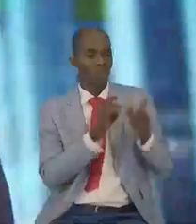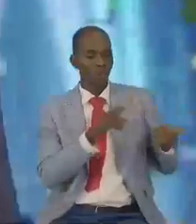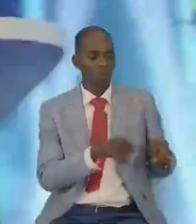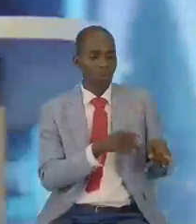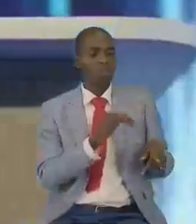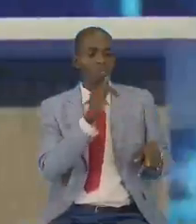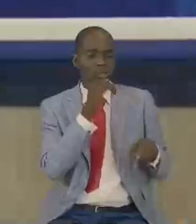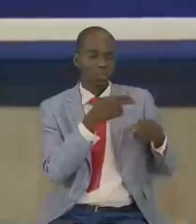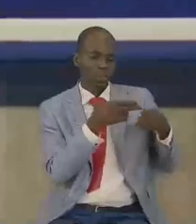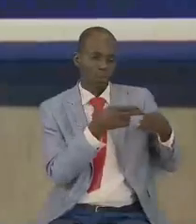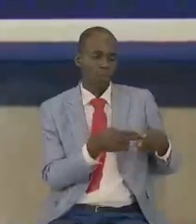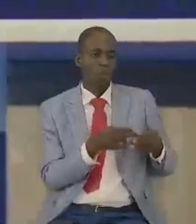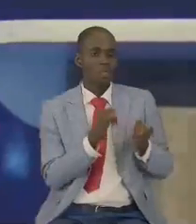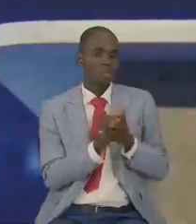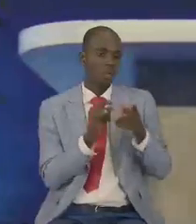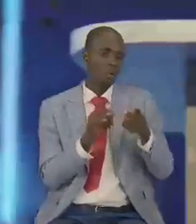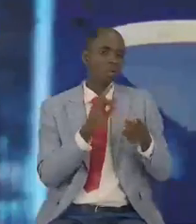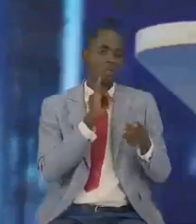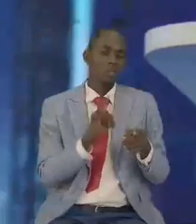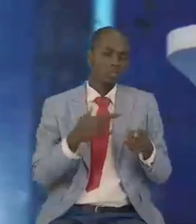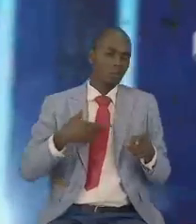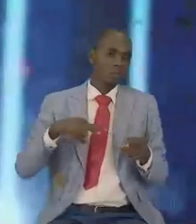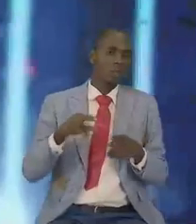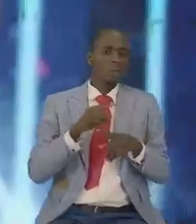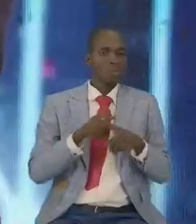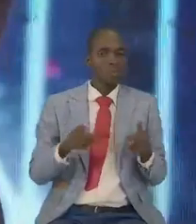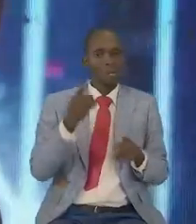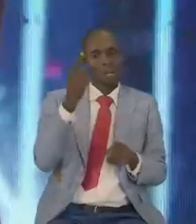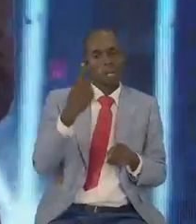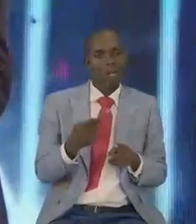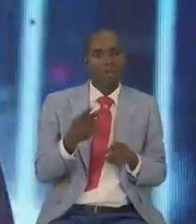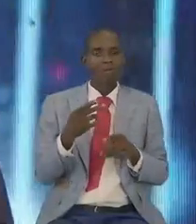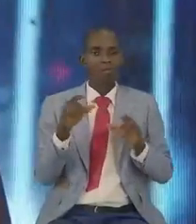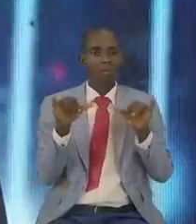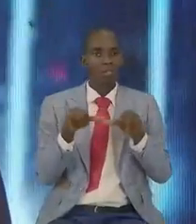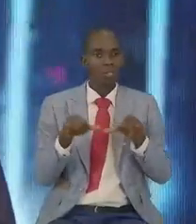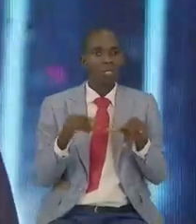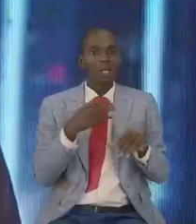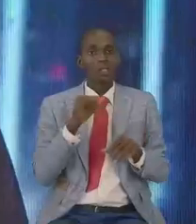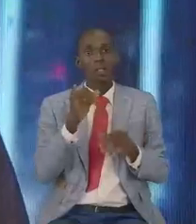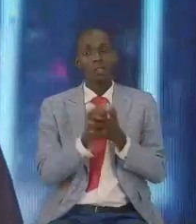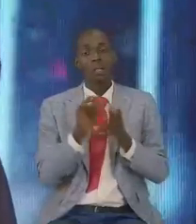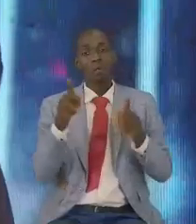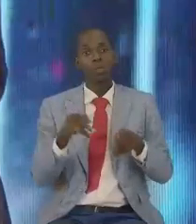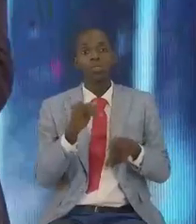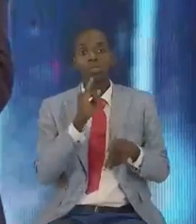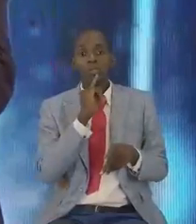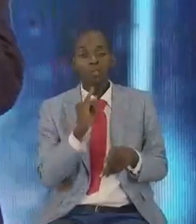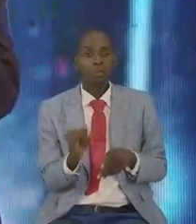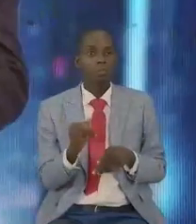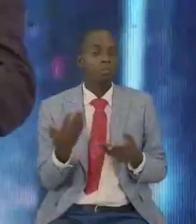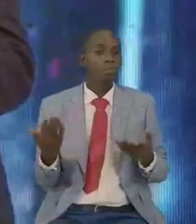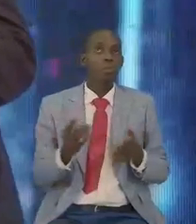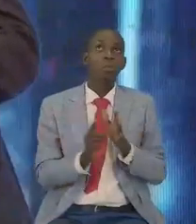est religieux, il est un peu plus élancé, l'autre est philanthropique et il donne de l'argent aux gens, et tout l'argent qu'il donne aux